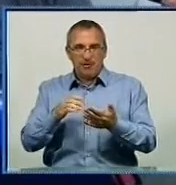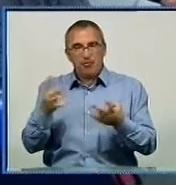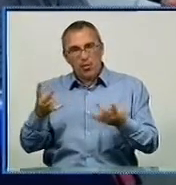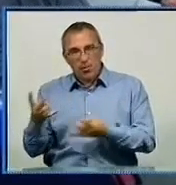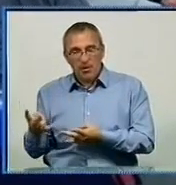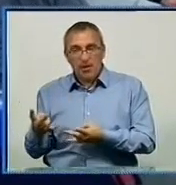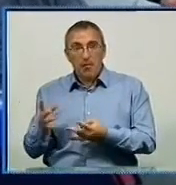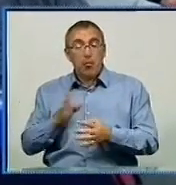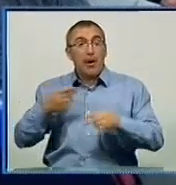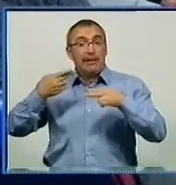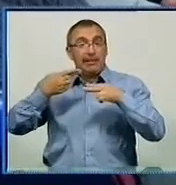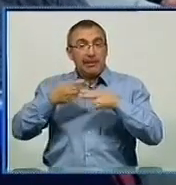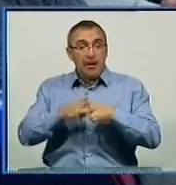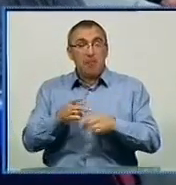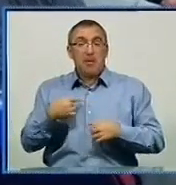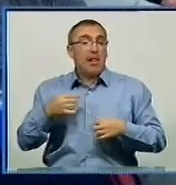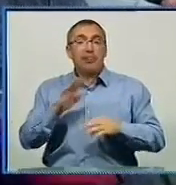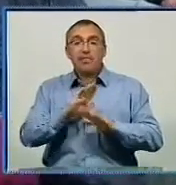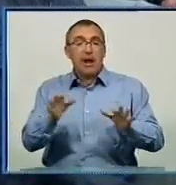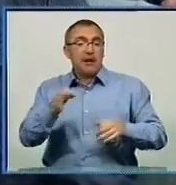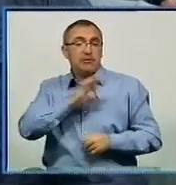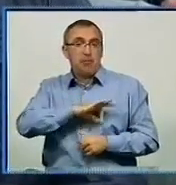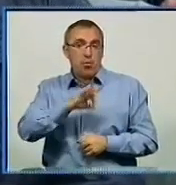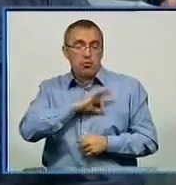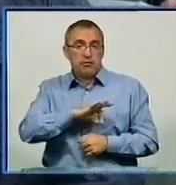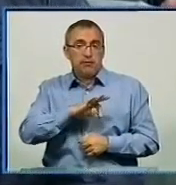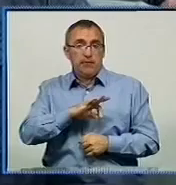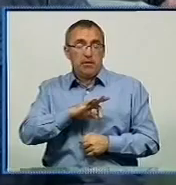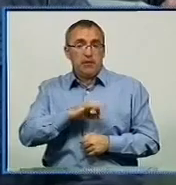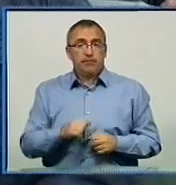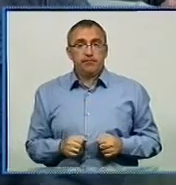была техника, которую мы не используем. И, ну,